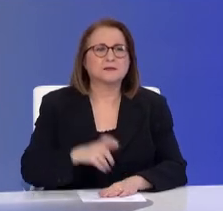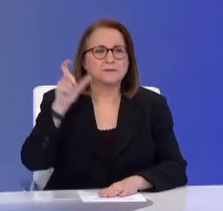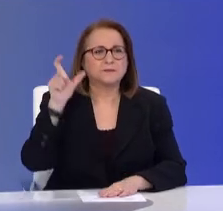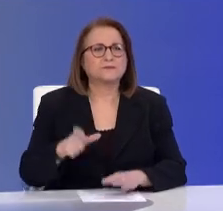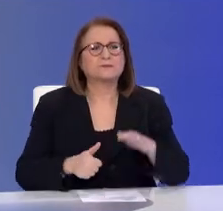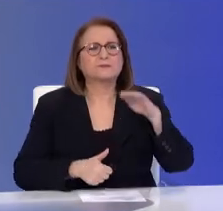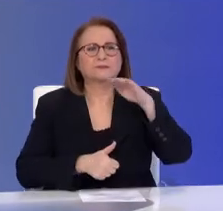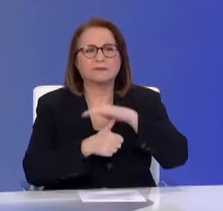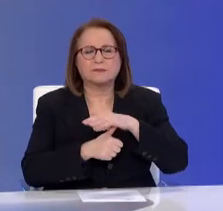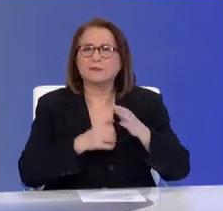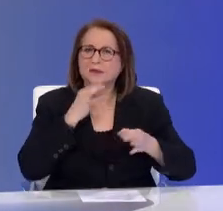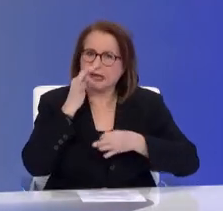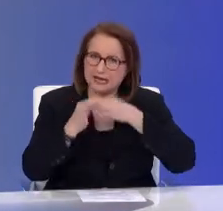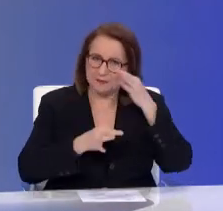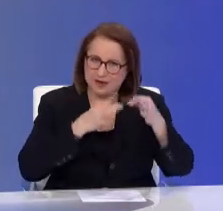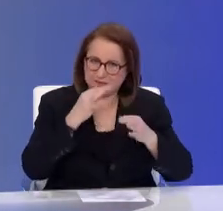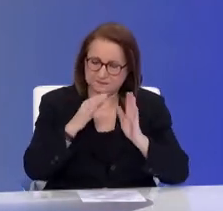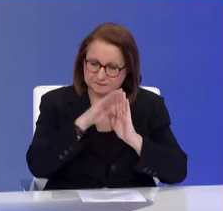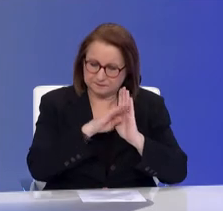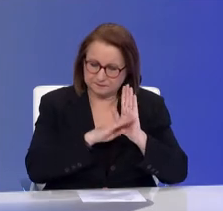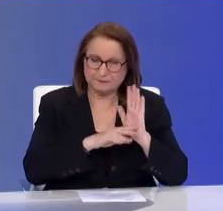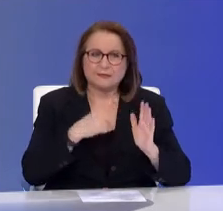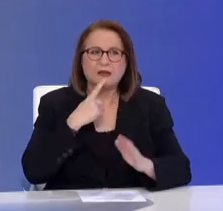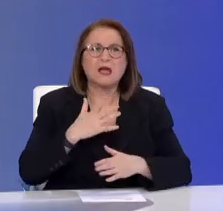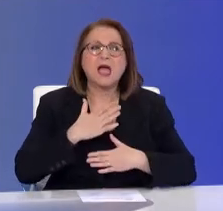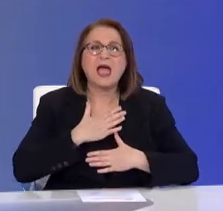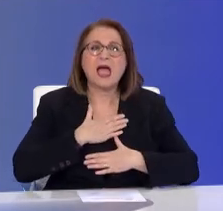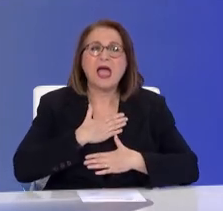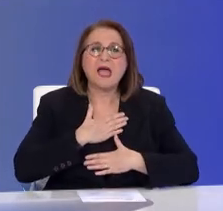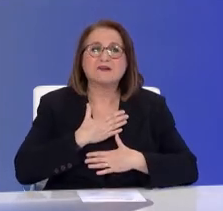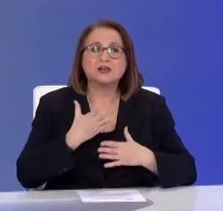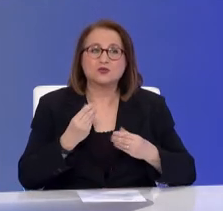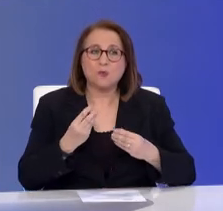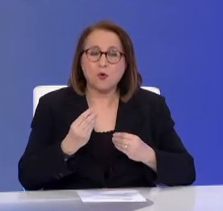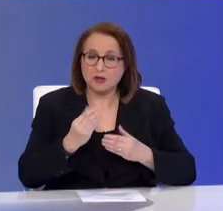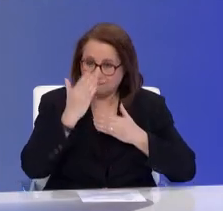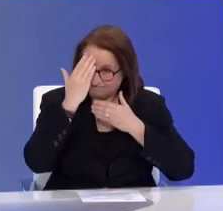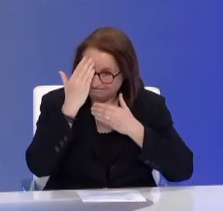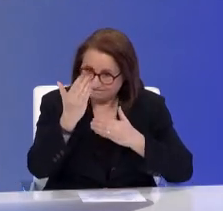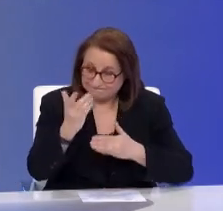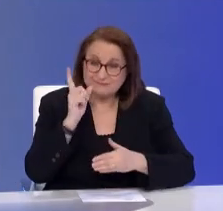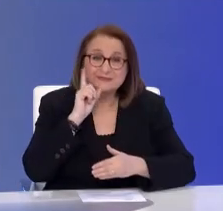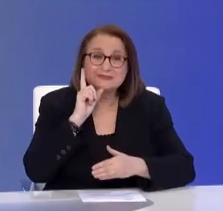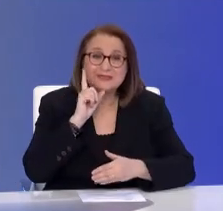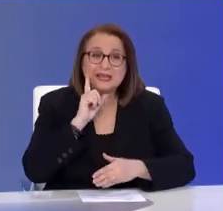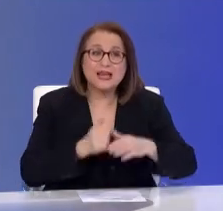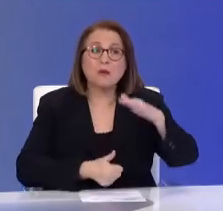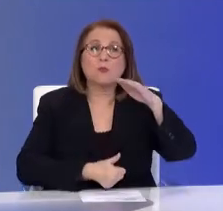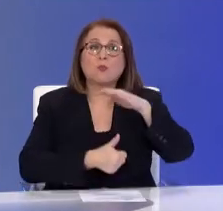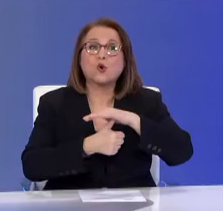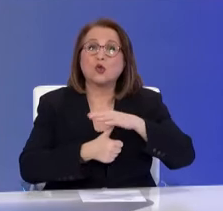αναφέρει τα ακόλουθα. Ευχαριστώ πολύ την εξοχότητά της, την κυρία